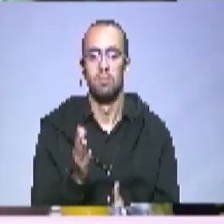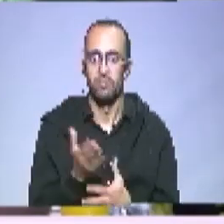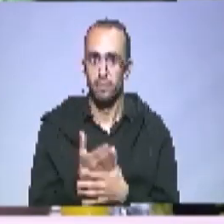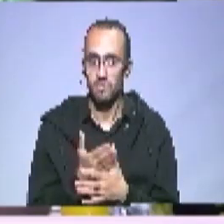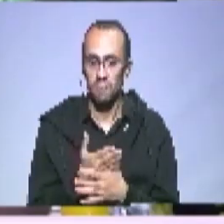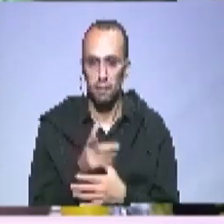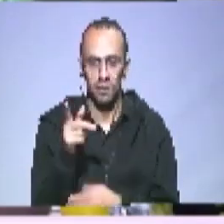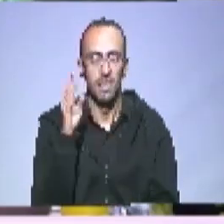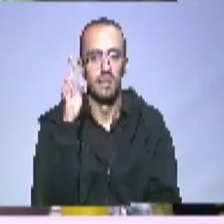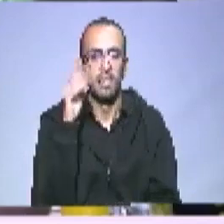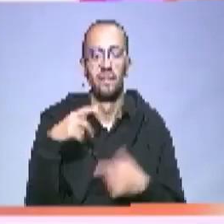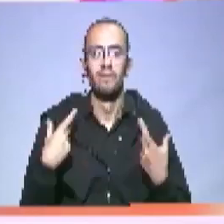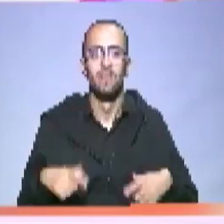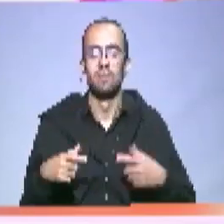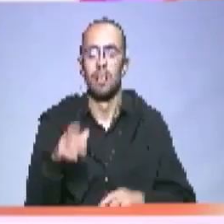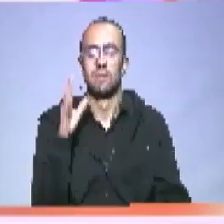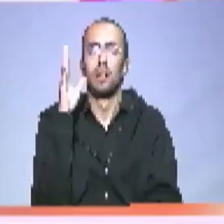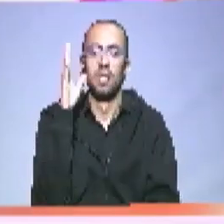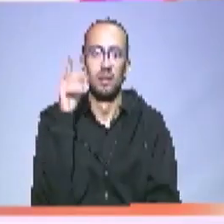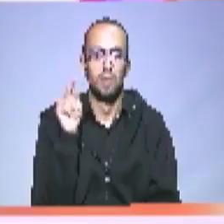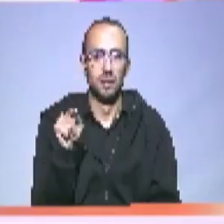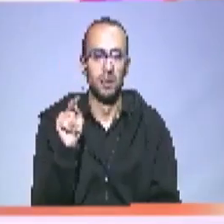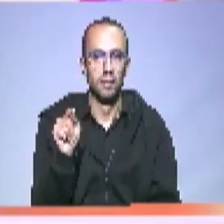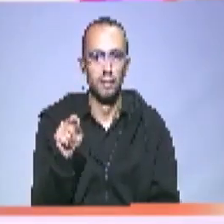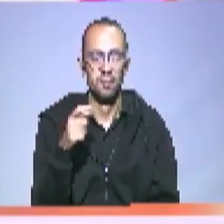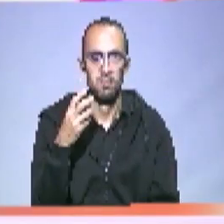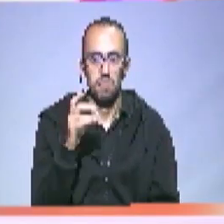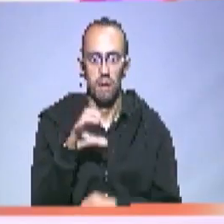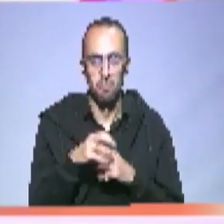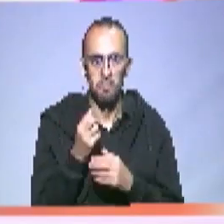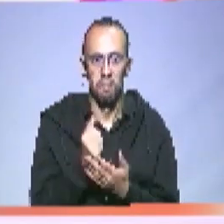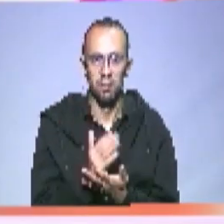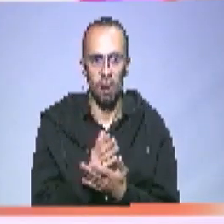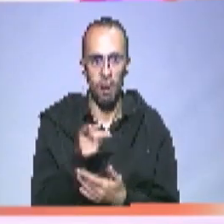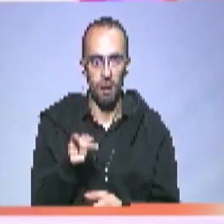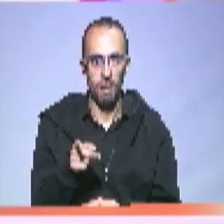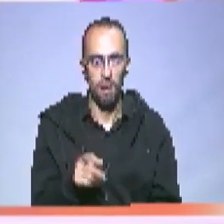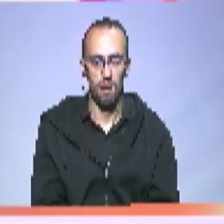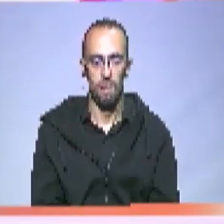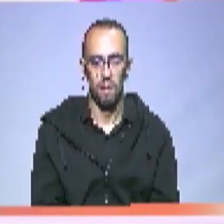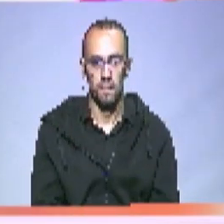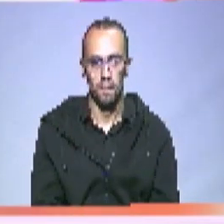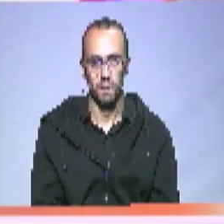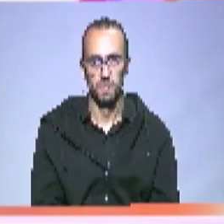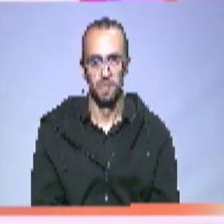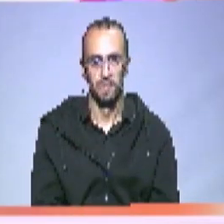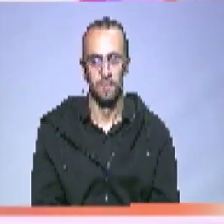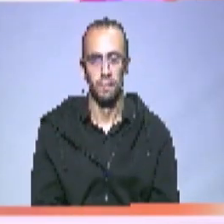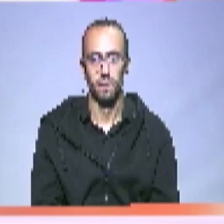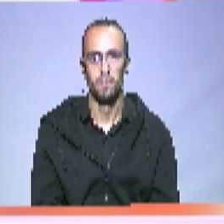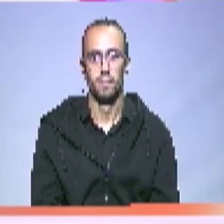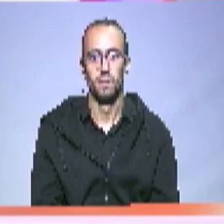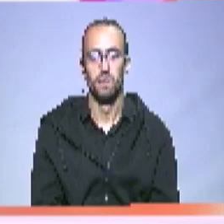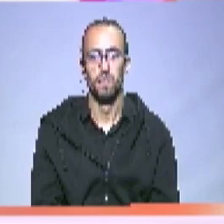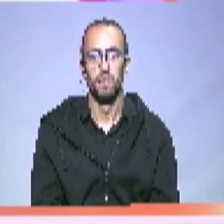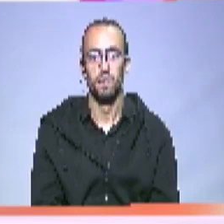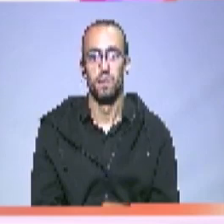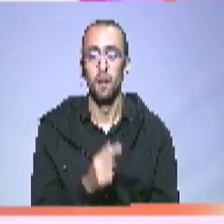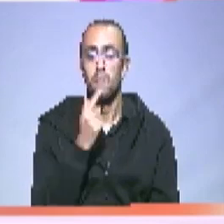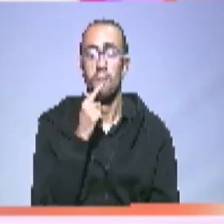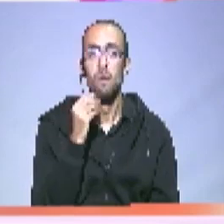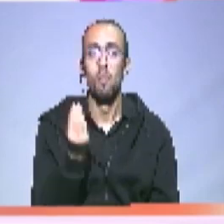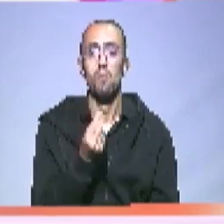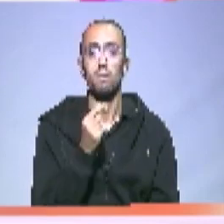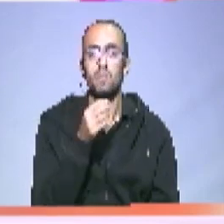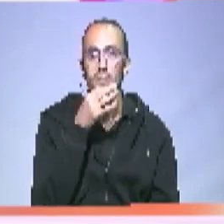اللي هيدي أساس التركيبة كلها وأساس الطعم، البصلية المكرملة دي. حلو كده. احنا بقولك دي برضو هنعملها، هتحس دلوقتي